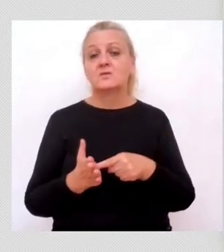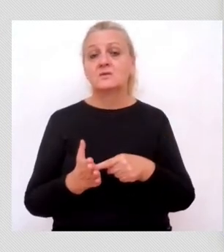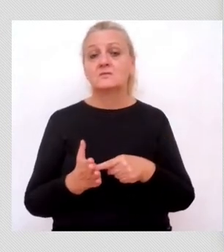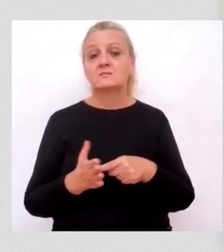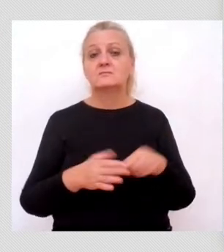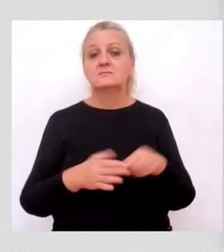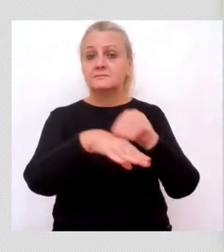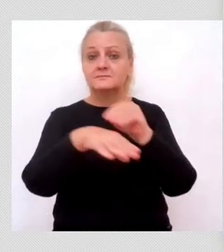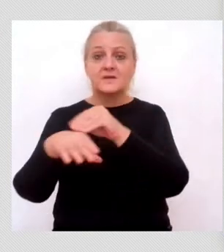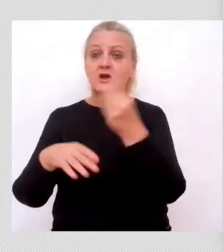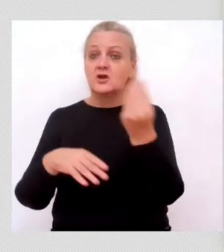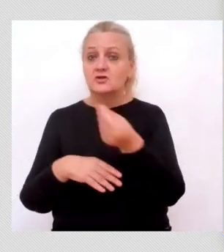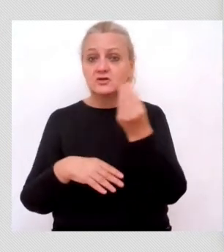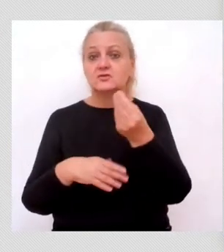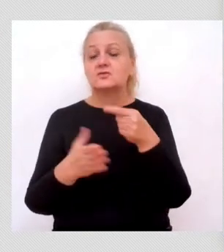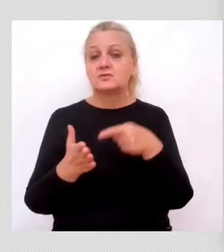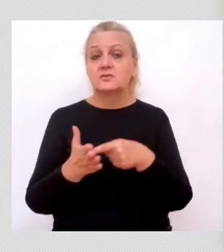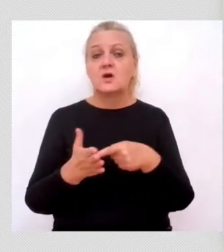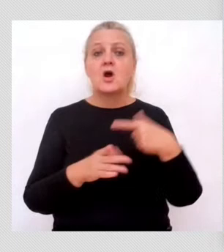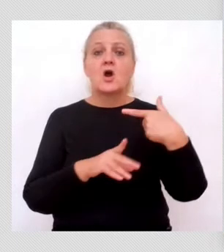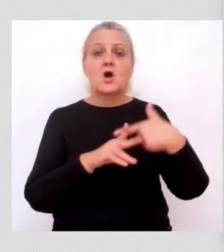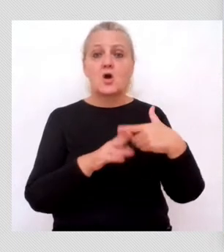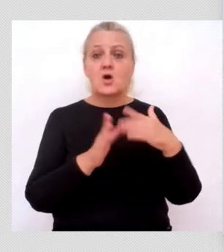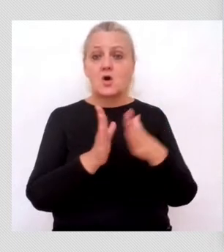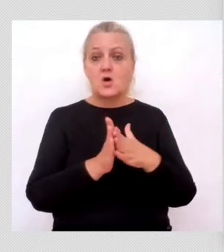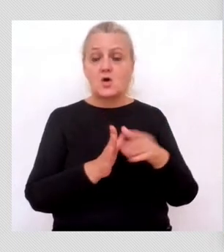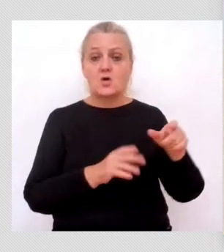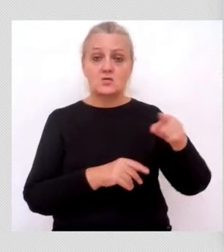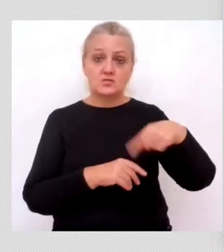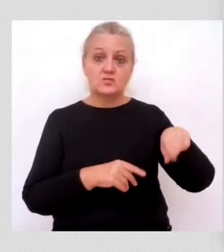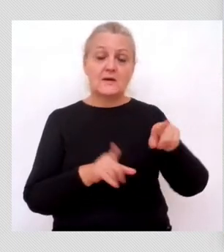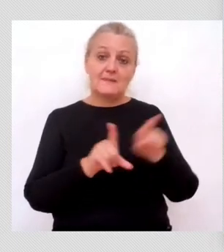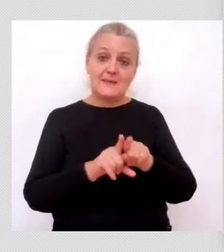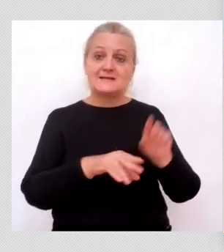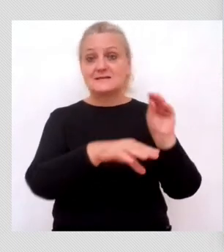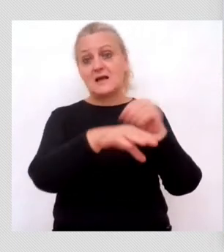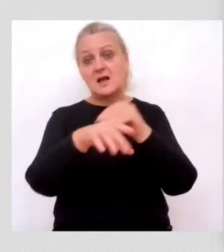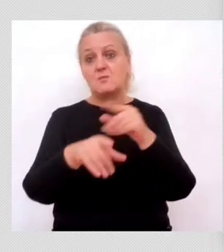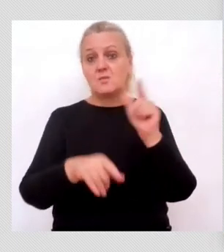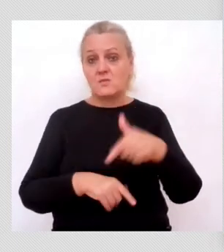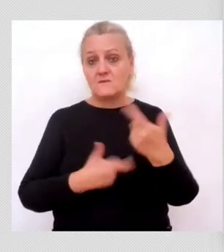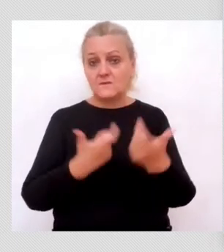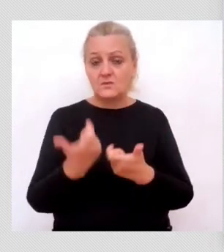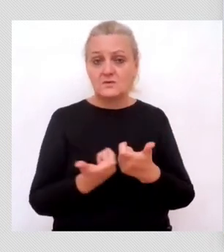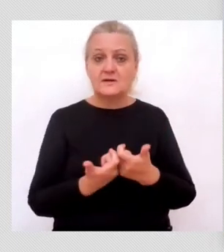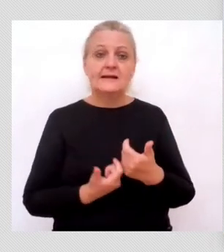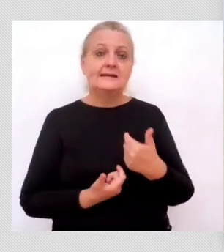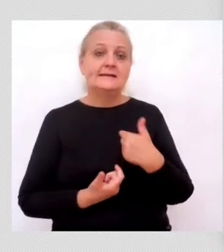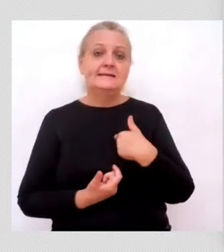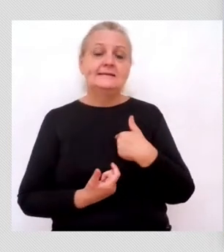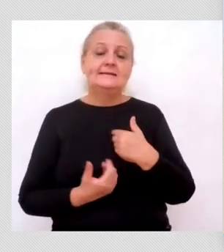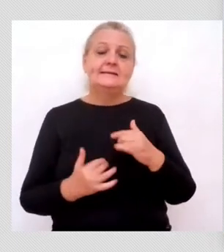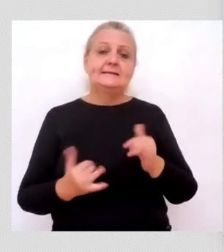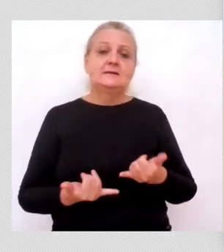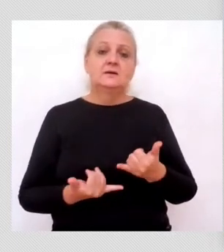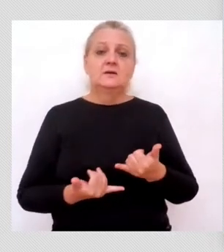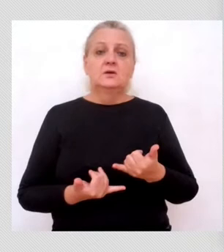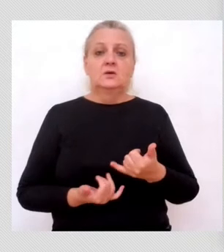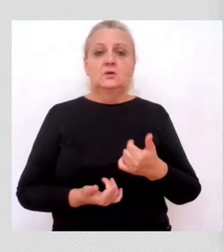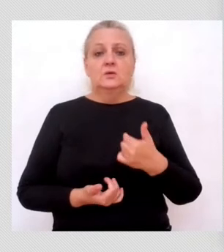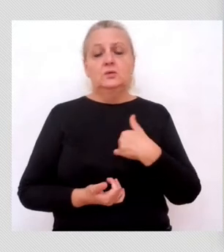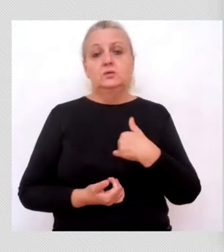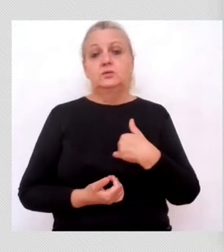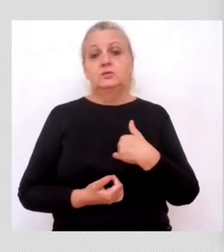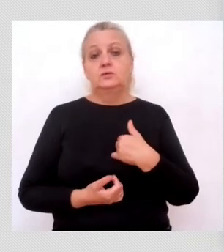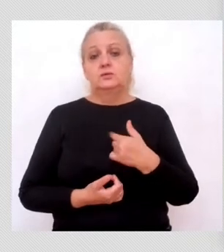apelowania o to, żeby Kościół wystąpił z podobnym apelem, to jako pewna już jedna z